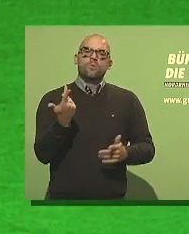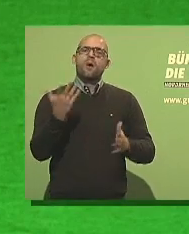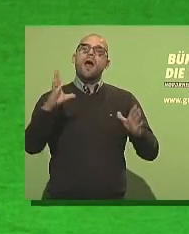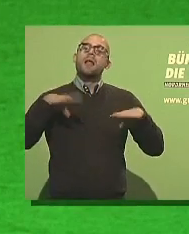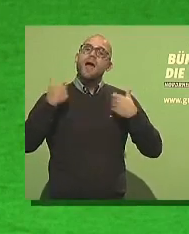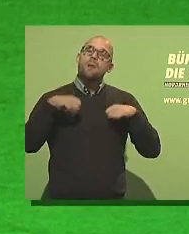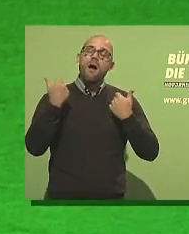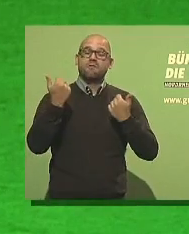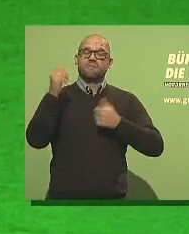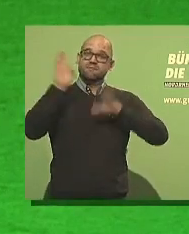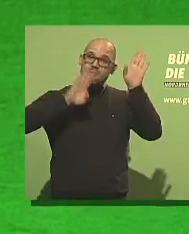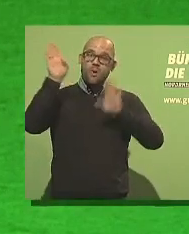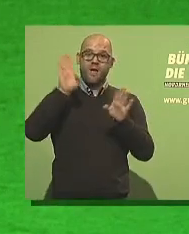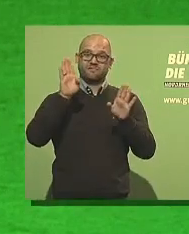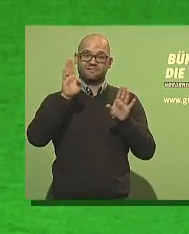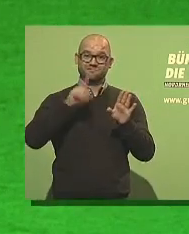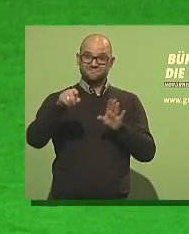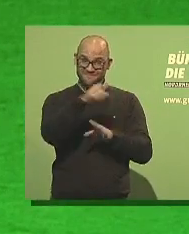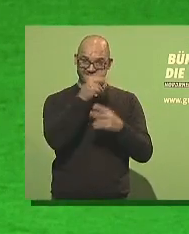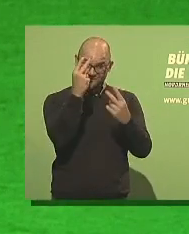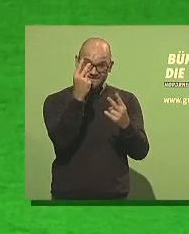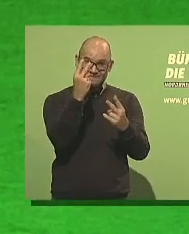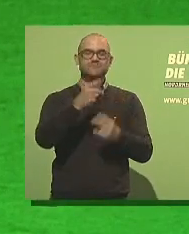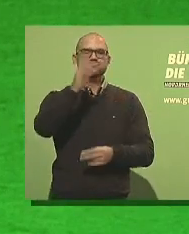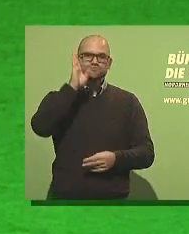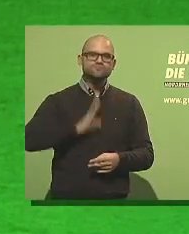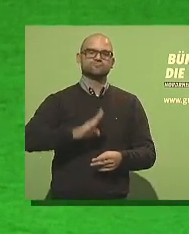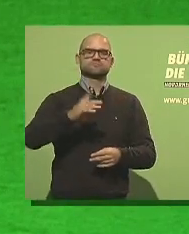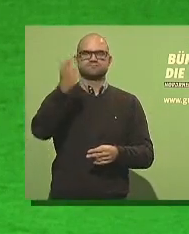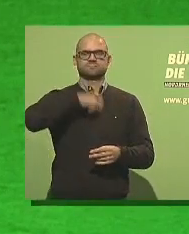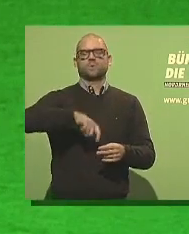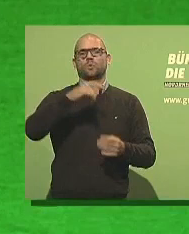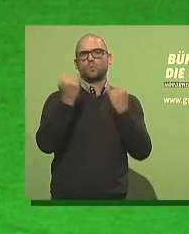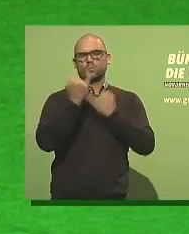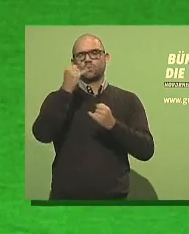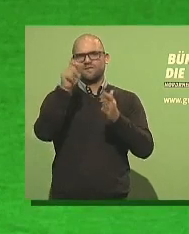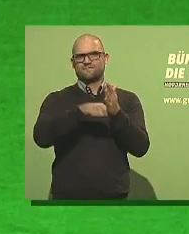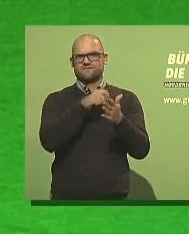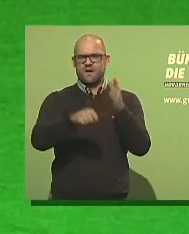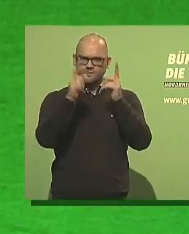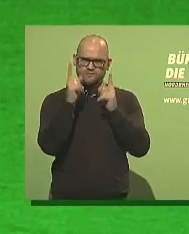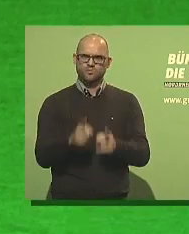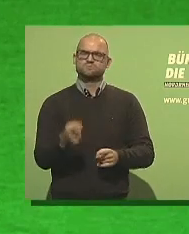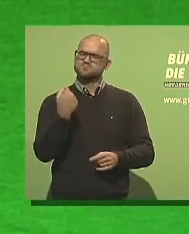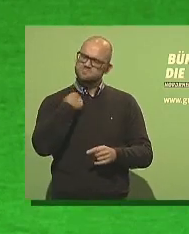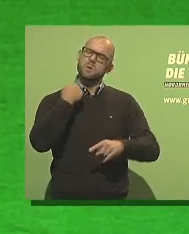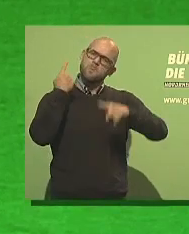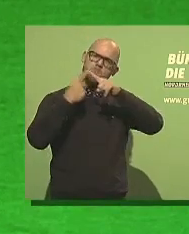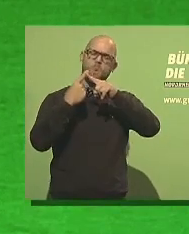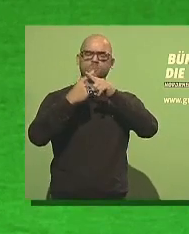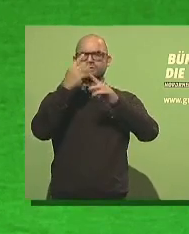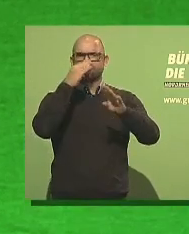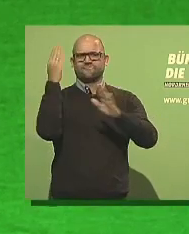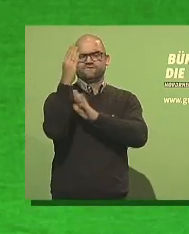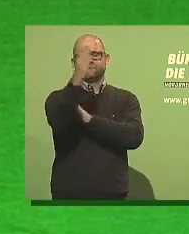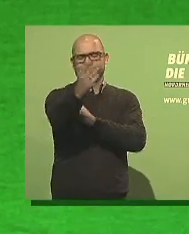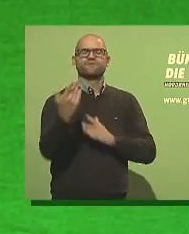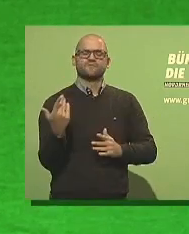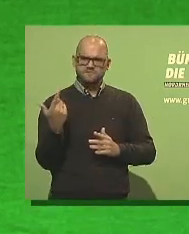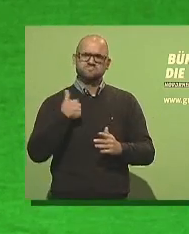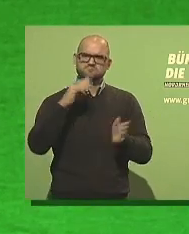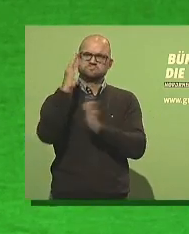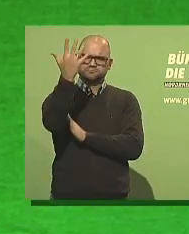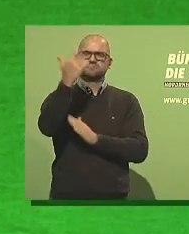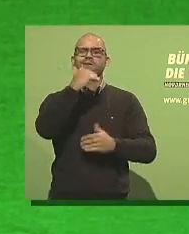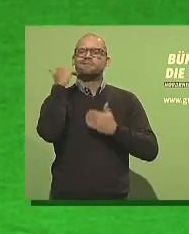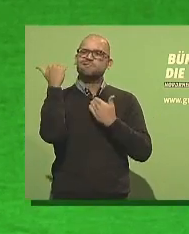will, für den müssen wir Grünen im Herbst nächsten Jahres die allererste Wahl sein. Da bin ich optimistisch, dass uns das gelingt. Ich danke euch für